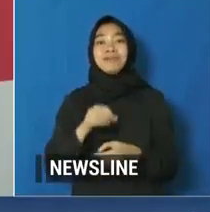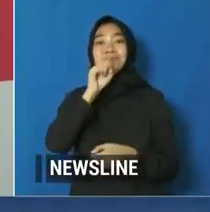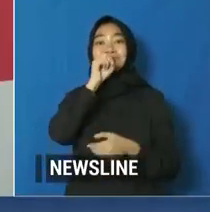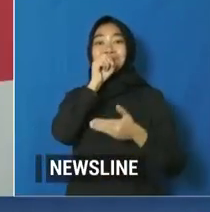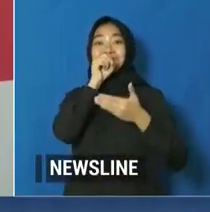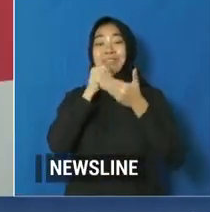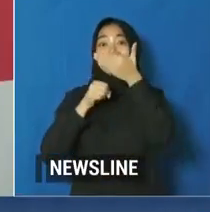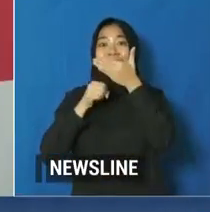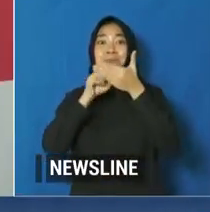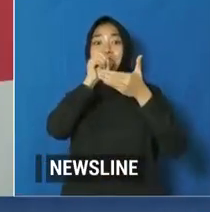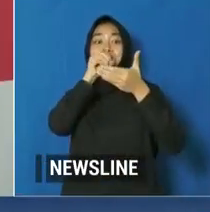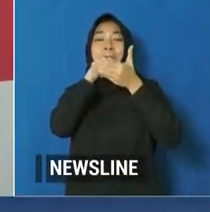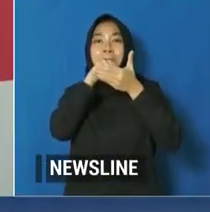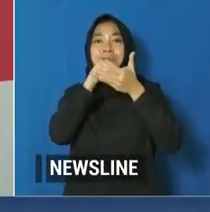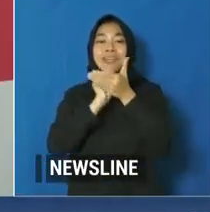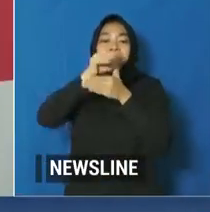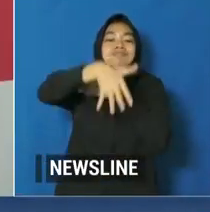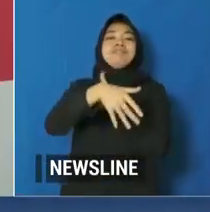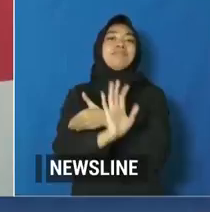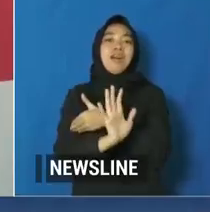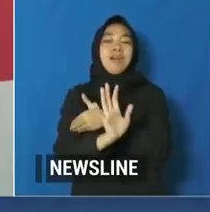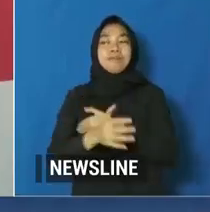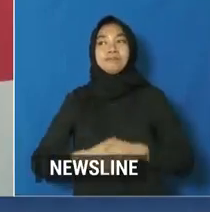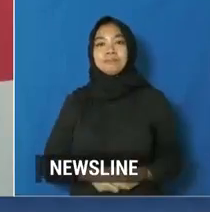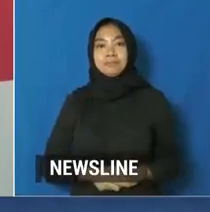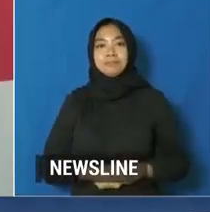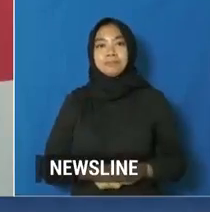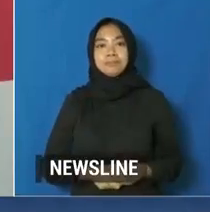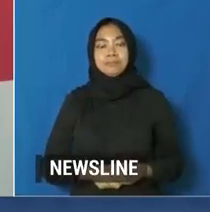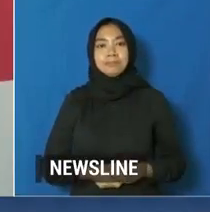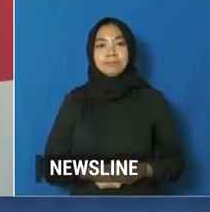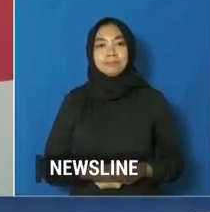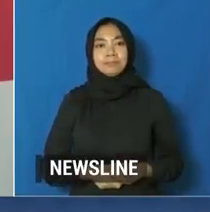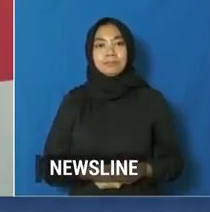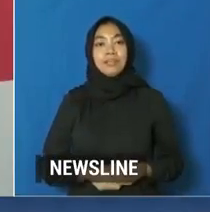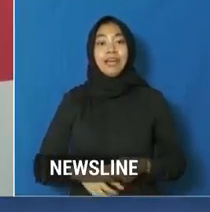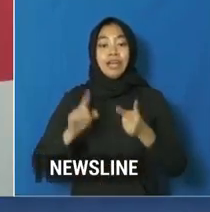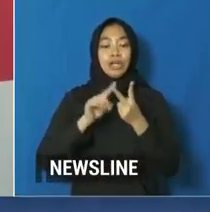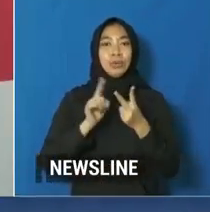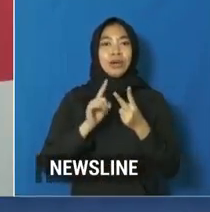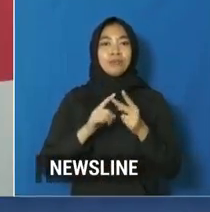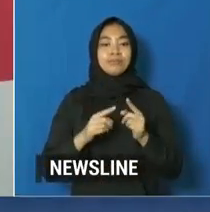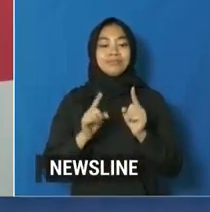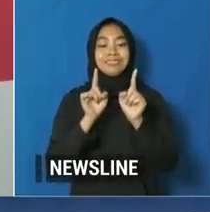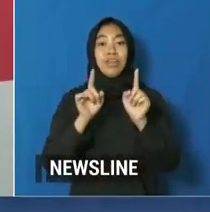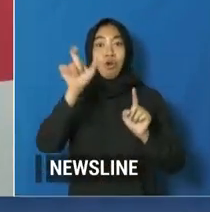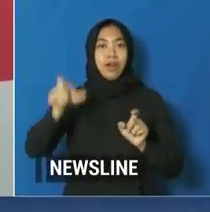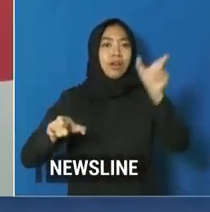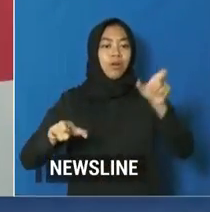yang bersangkutan ke sekitarnya. Kemudian yang kedua adalah mengatur jarak antar